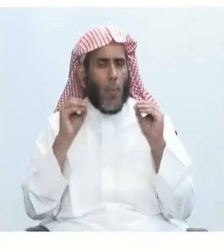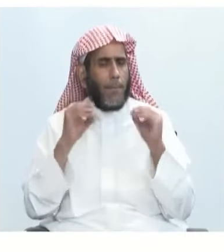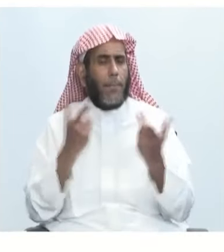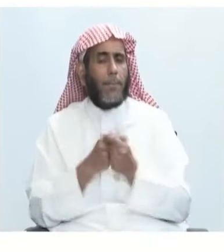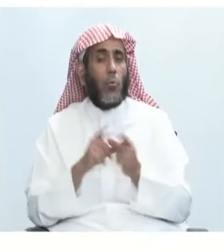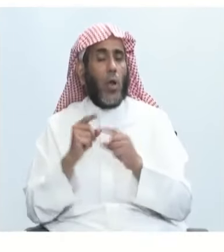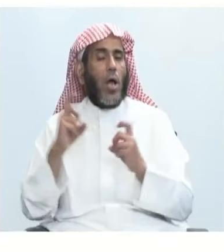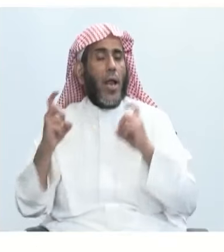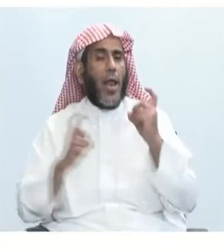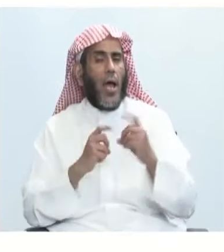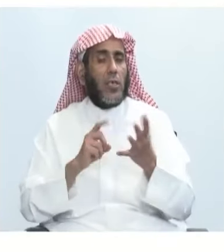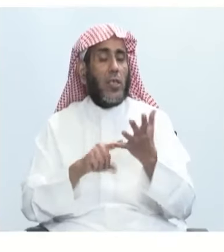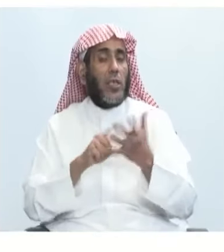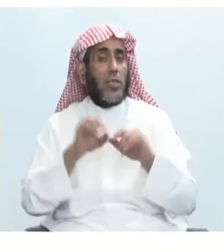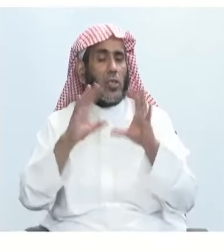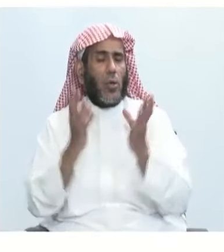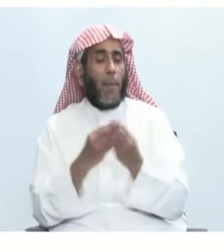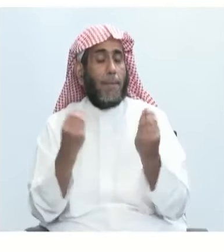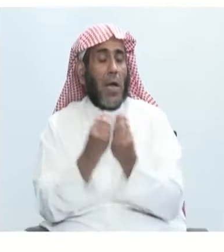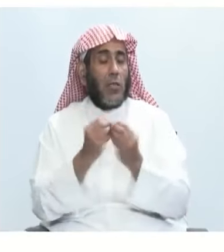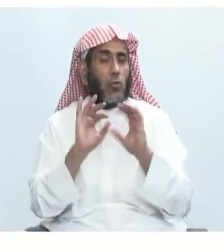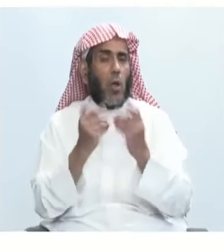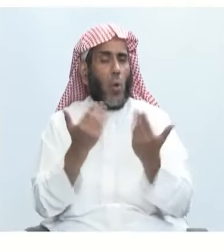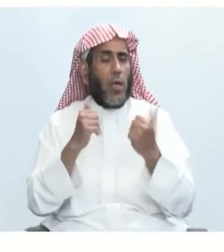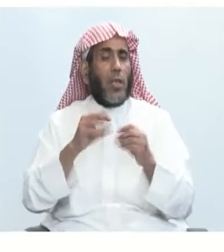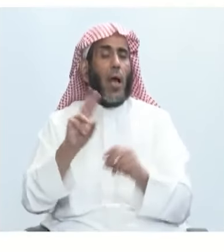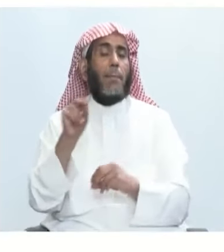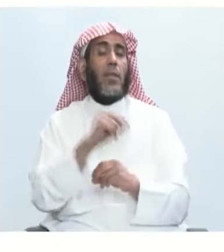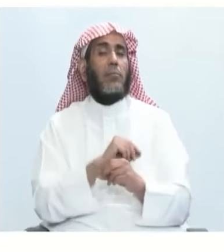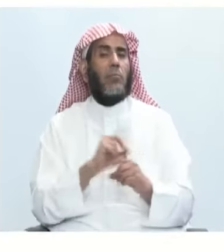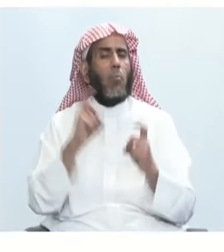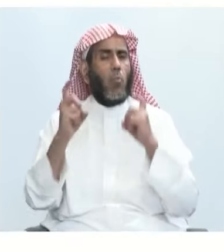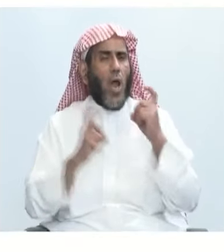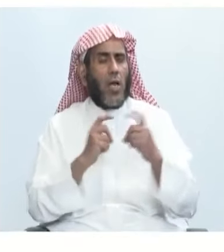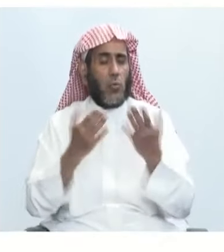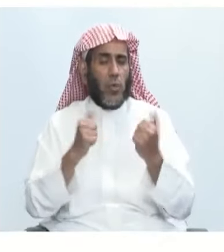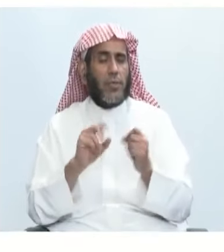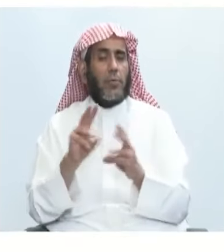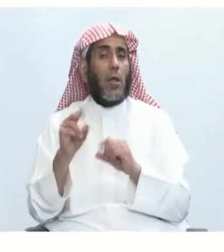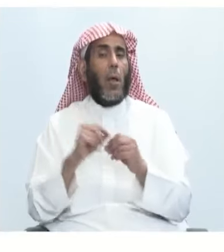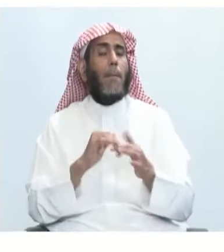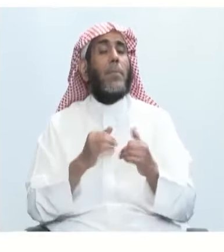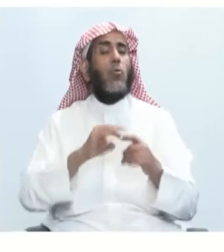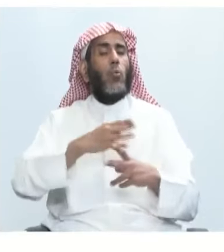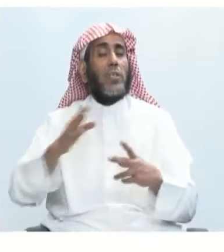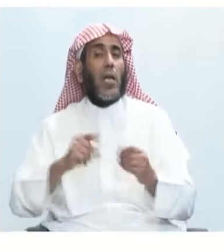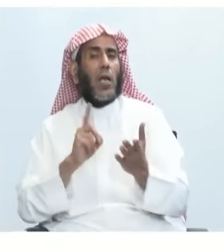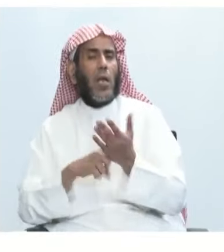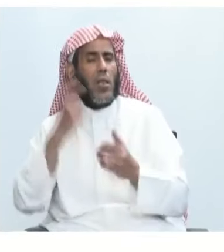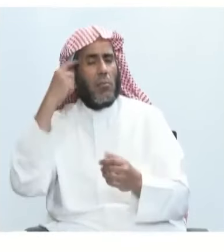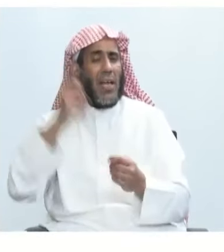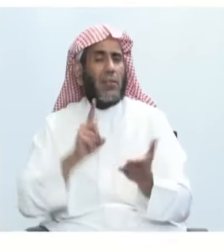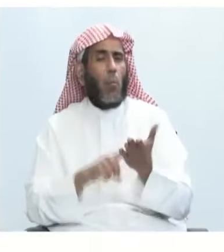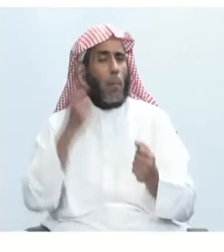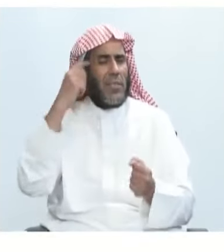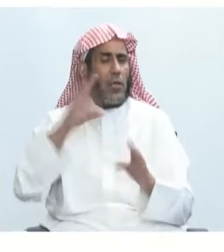هنا ناقش عناصر الشكل الاتي مع زملائك واعطي امثله هنا تناقش واعطي امثله هنا من اسائل الاقناع اثبات منطقي